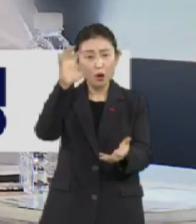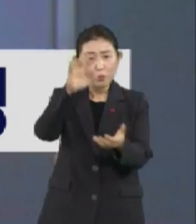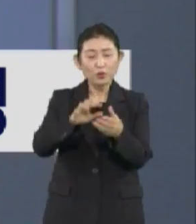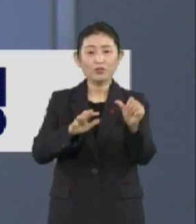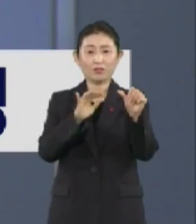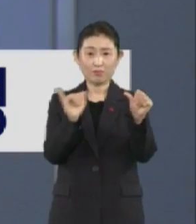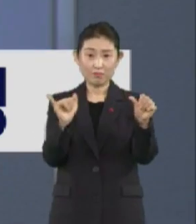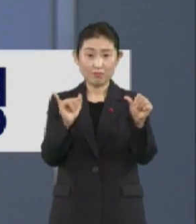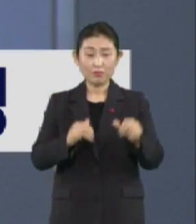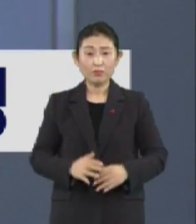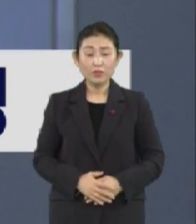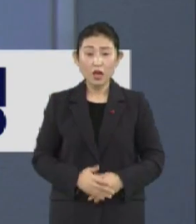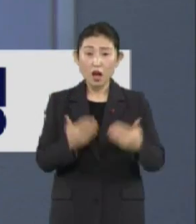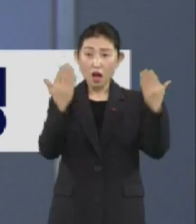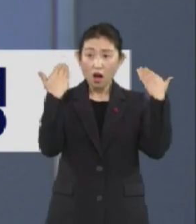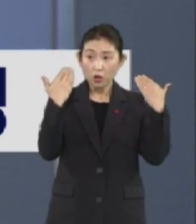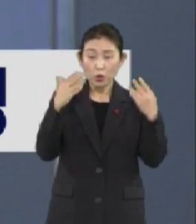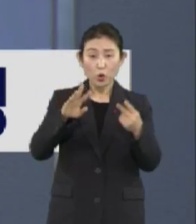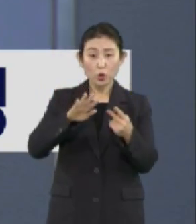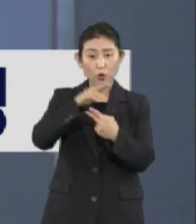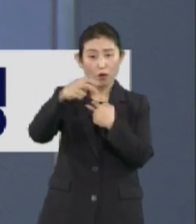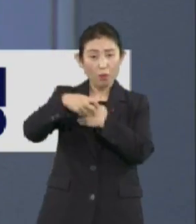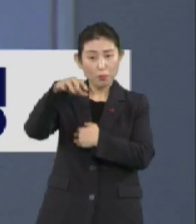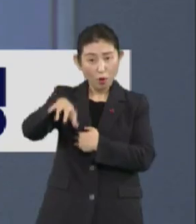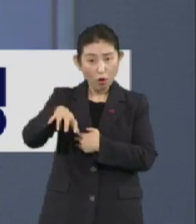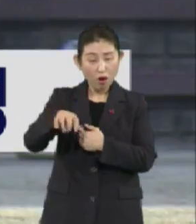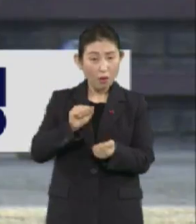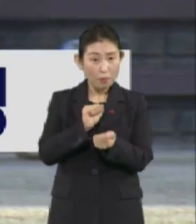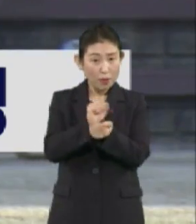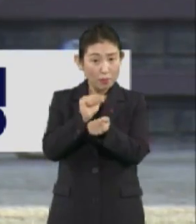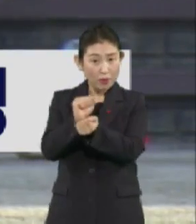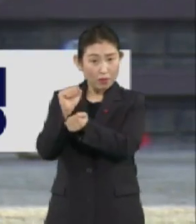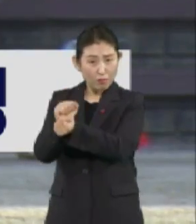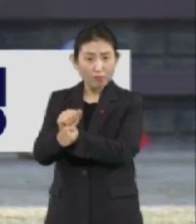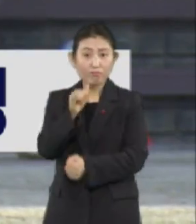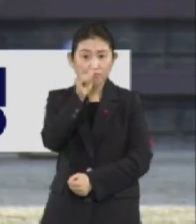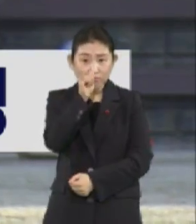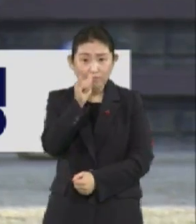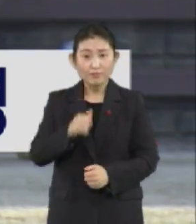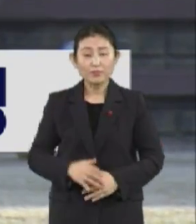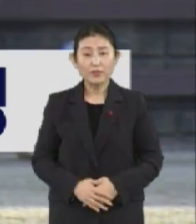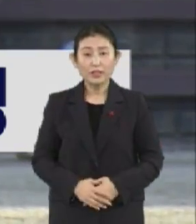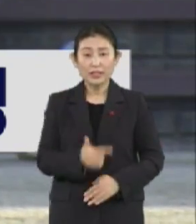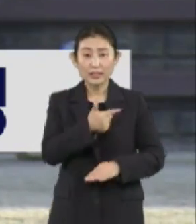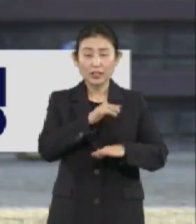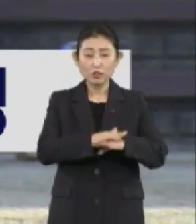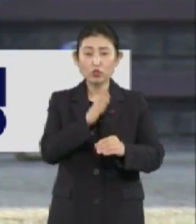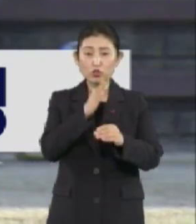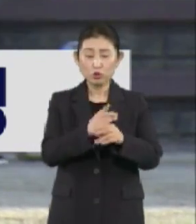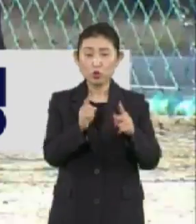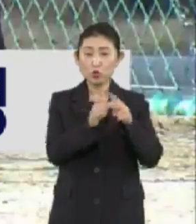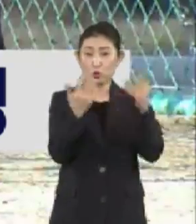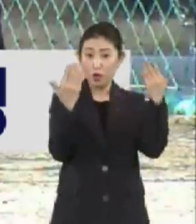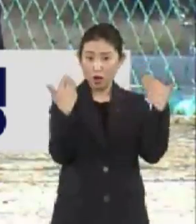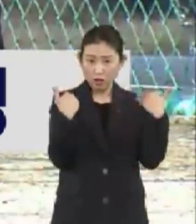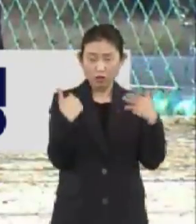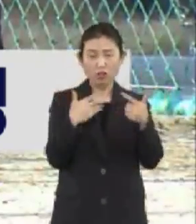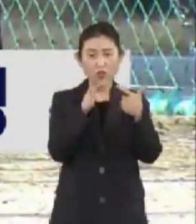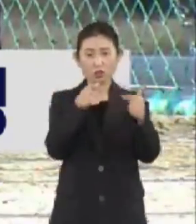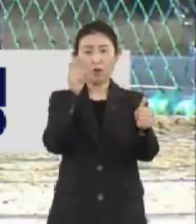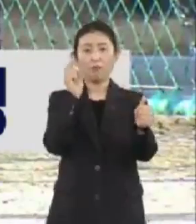5명입니다 학교와 요양병원을 중심으로 한 집단 감염도 이어지고 있습니다 대전 중구의 한 초등학교에서